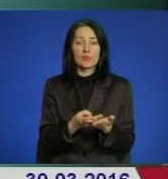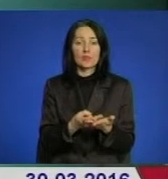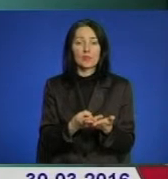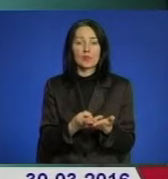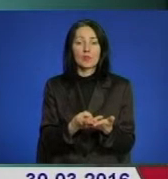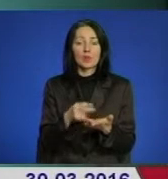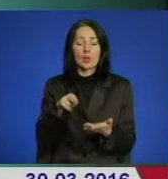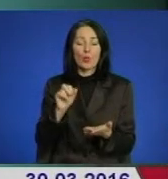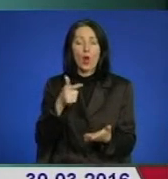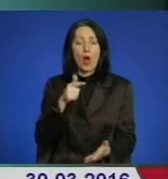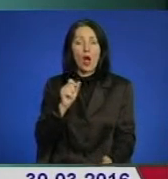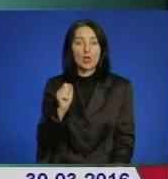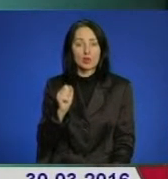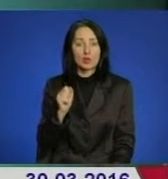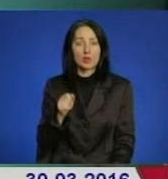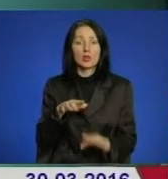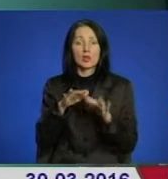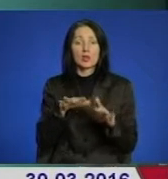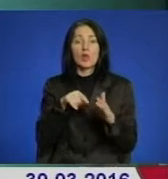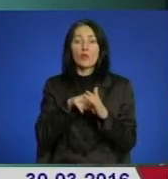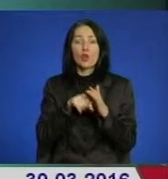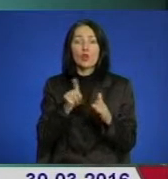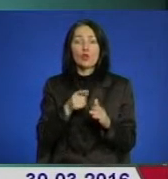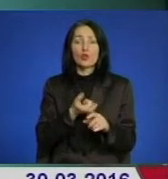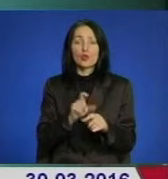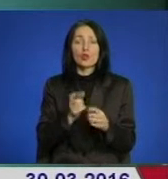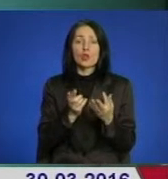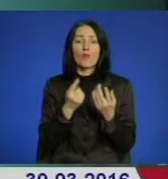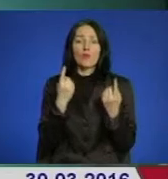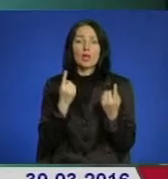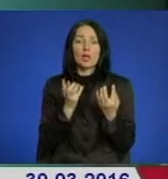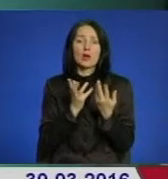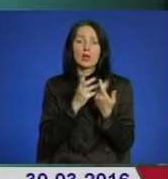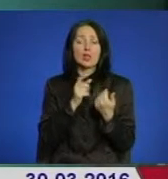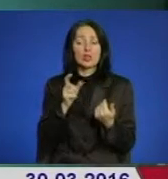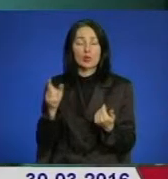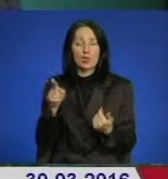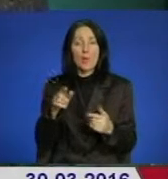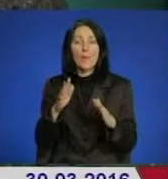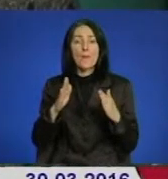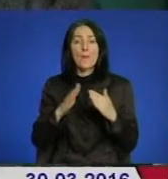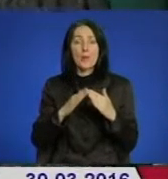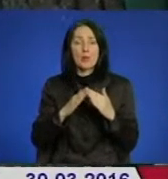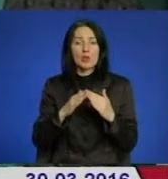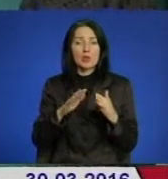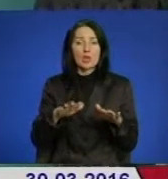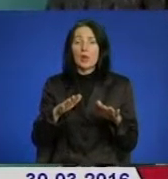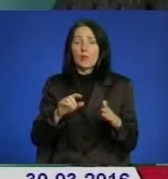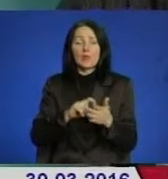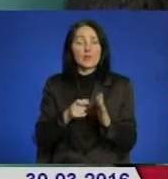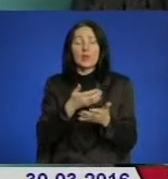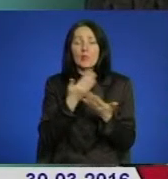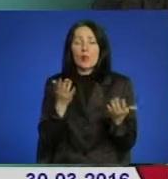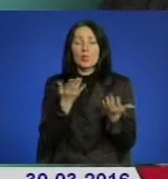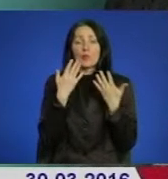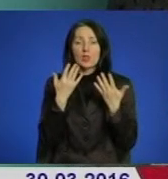по газу. І справа в тому, що дуже велика кількість народу. Там в приміщенні вже немає чим дихнути,